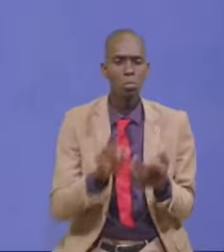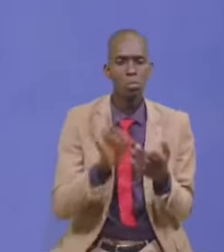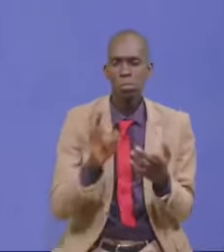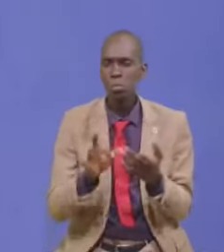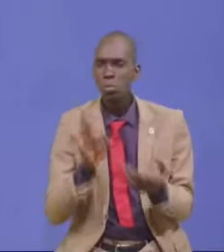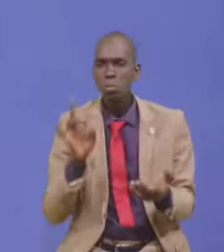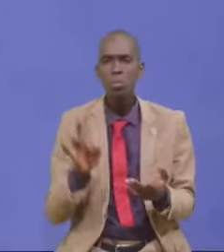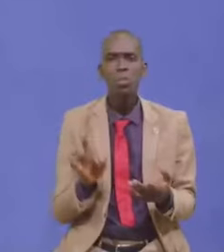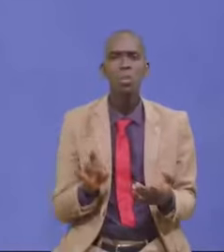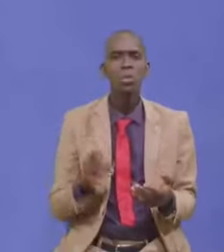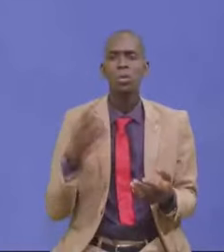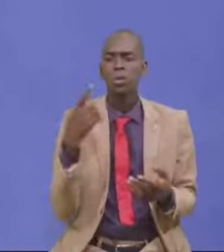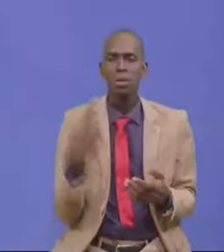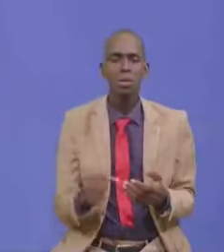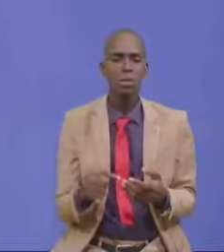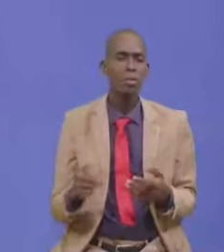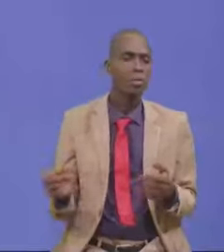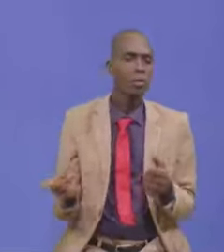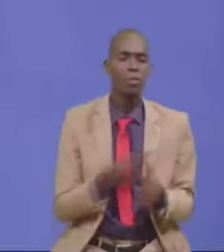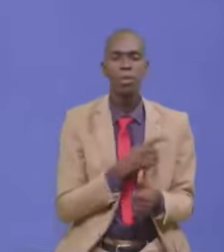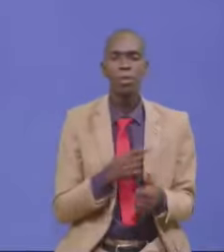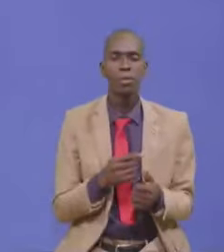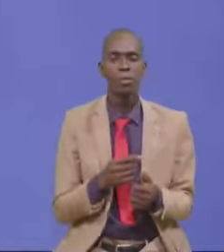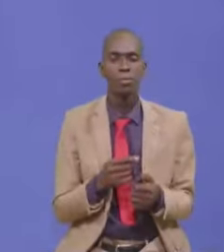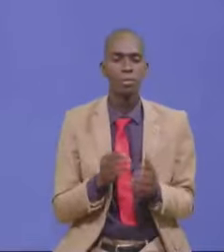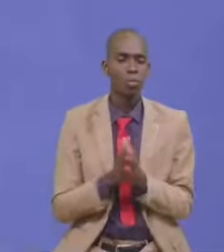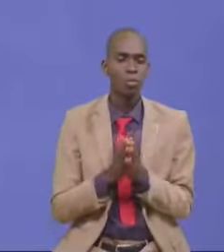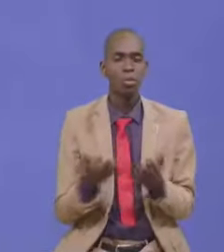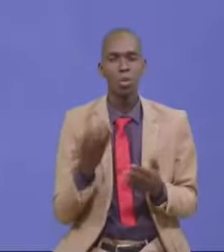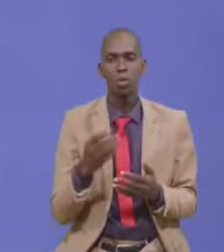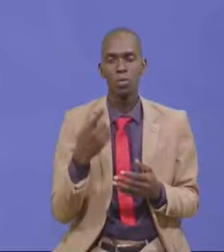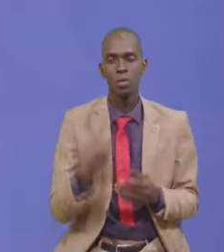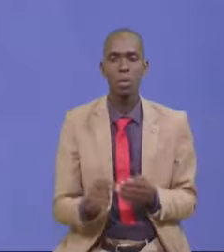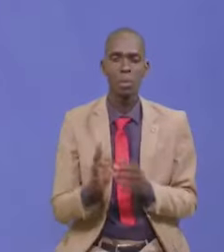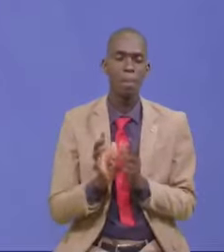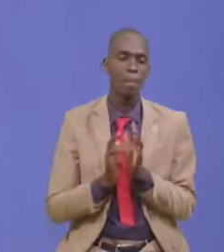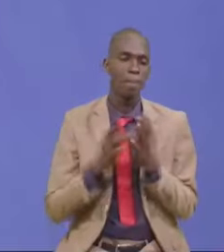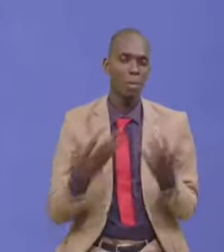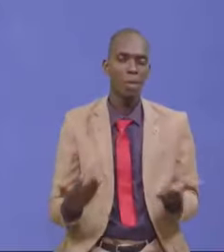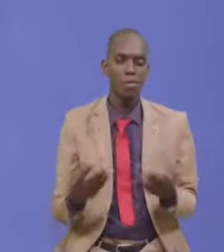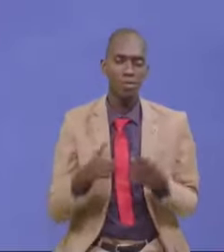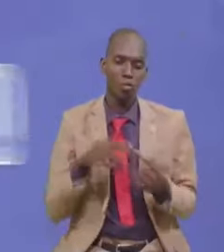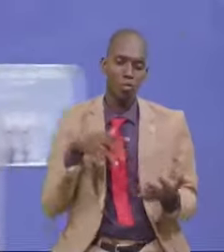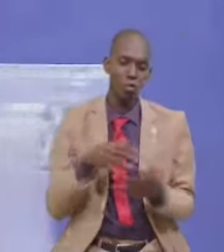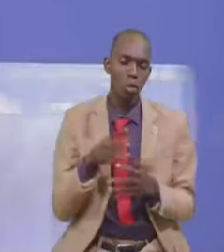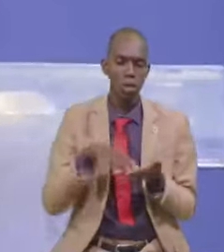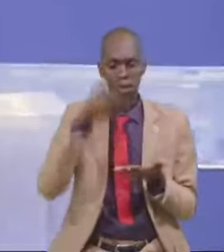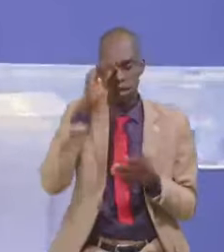Et en tant que juif, il avait le privilège d'avoir le Pentateuque, c'est-à-dire les cinq premiers livres de l'Ancien Testament.